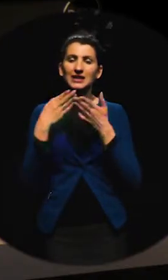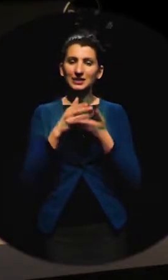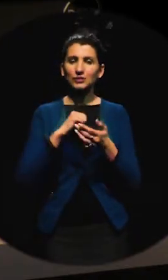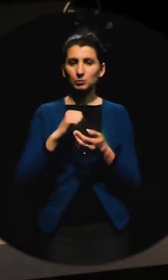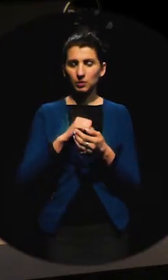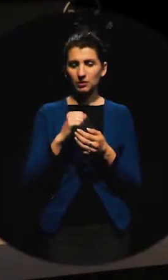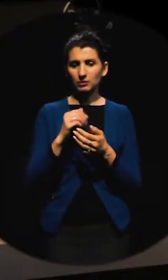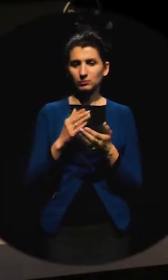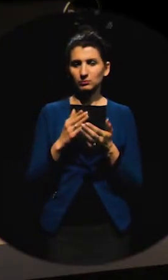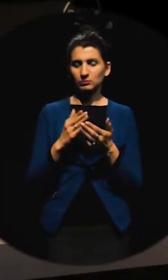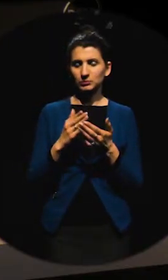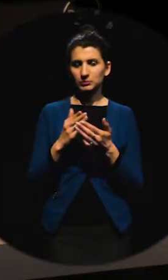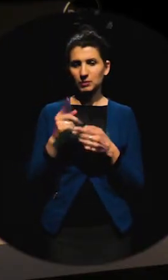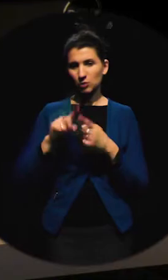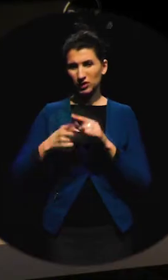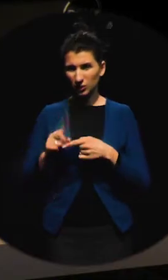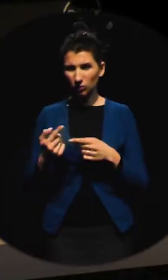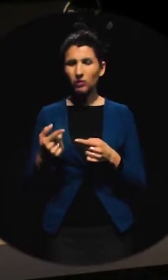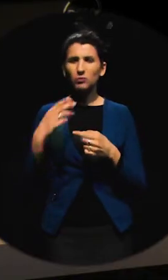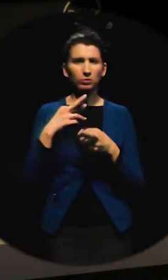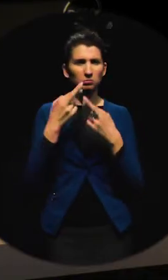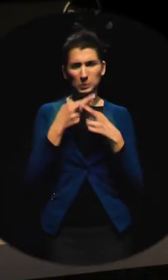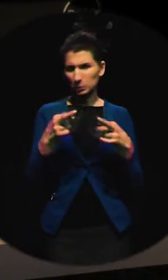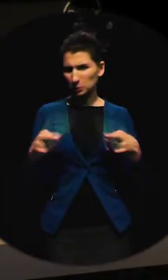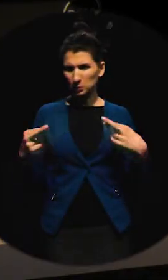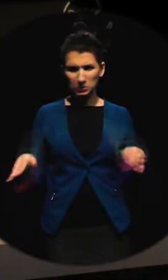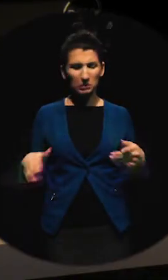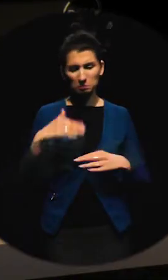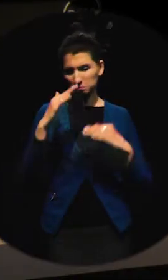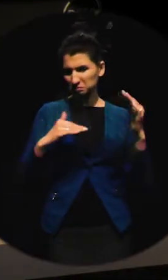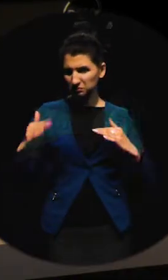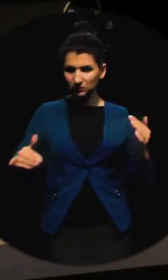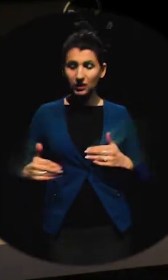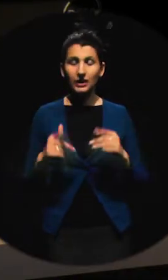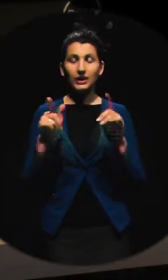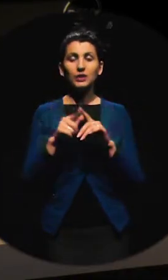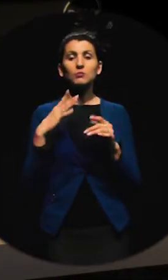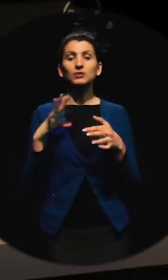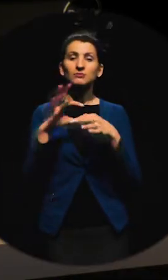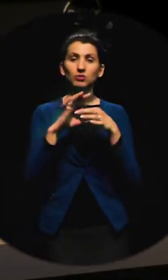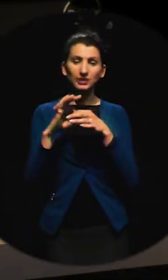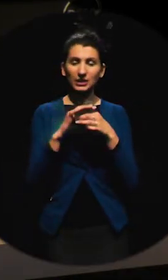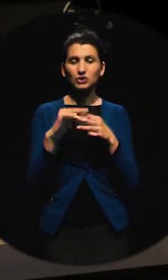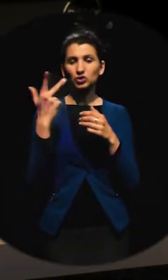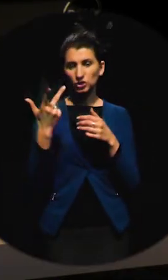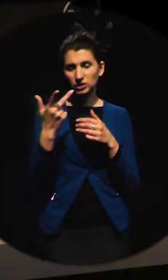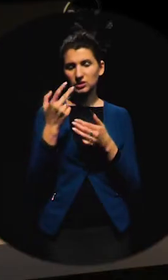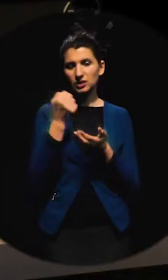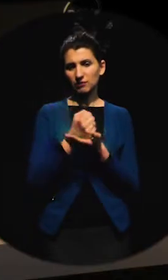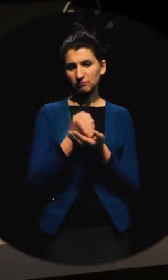protestujących były rozmaite, ale dotyczyły właśnie tych trzech poziomów,